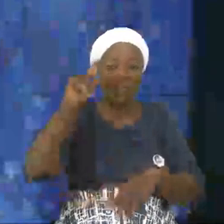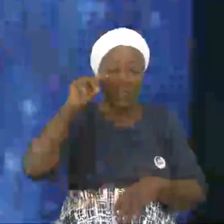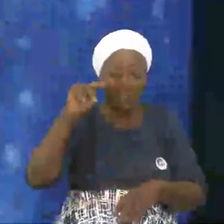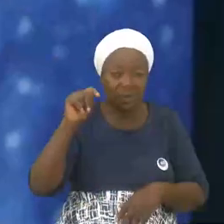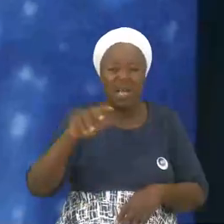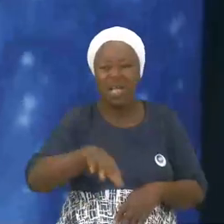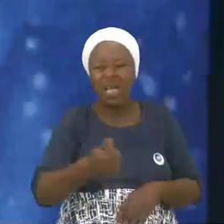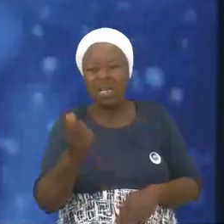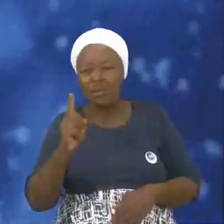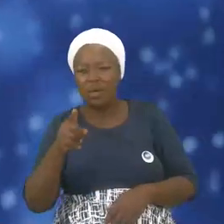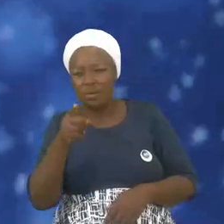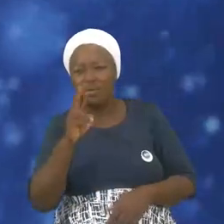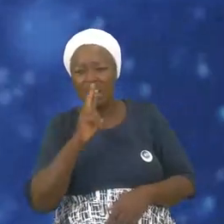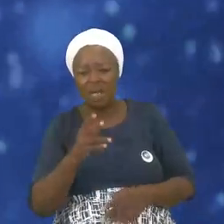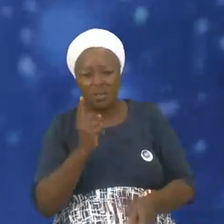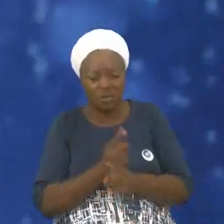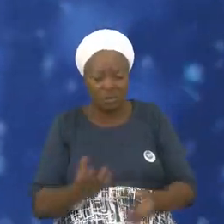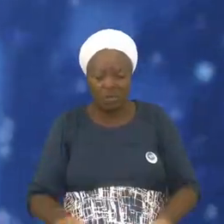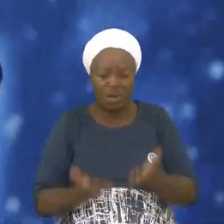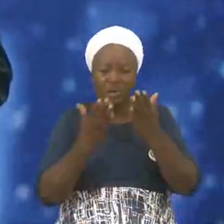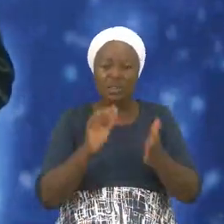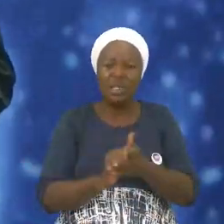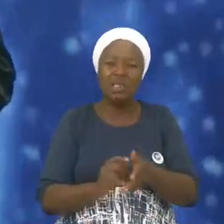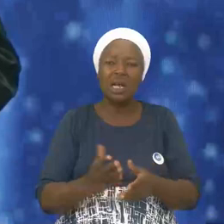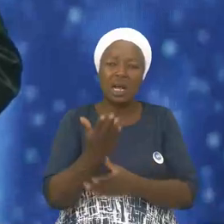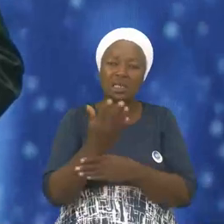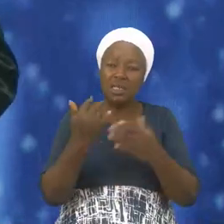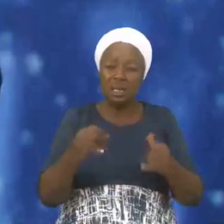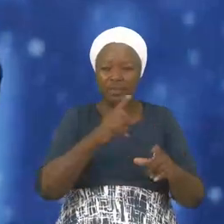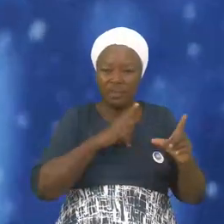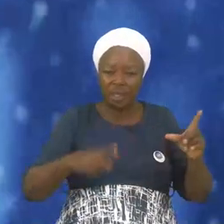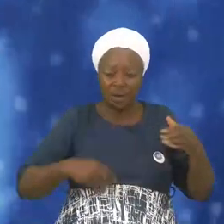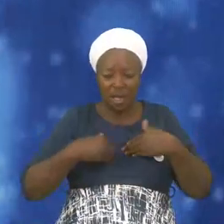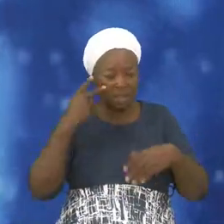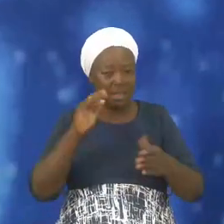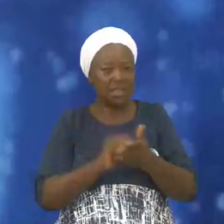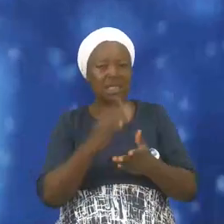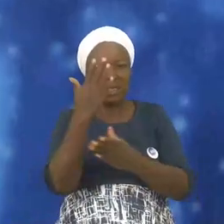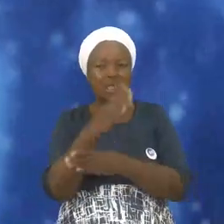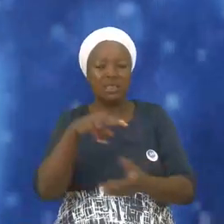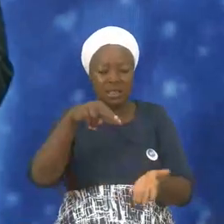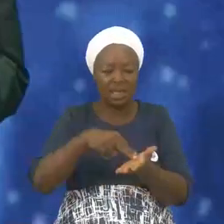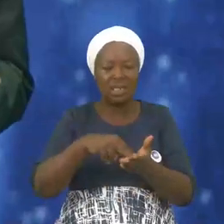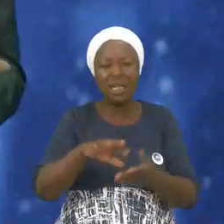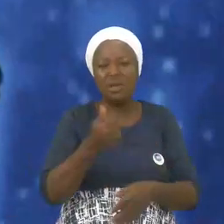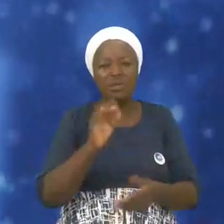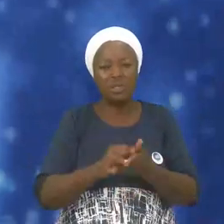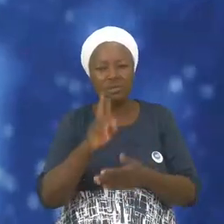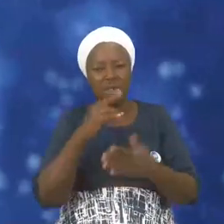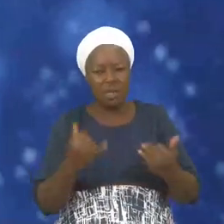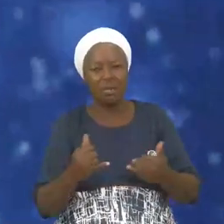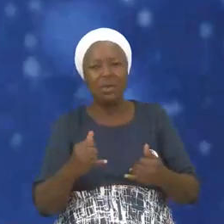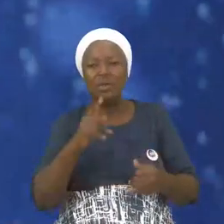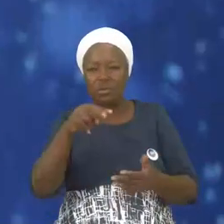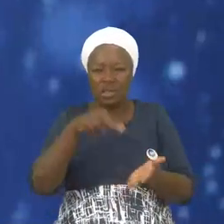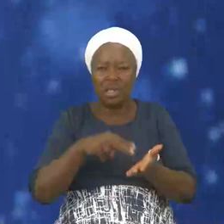la radio et là-bas. Vous qui suivez à la télévision, n'importe où vous suivez, levez votre main maintenant. Le Seigneur a